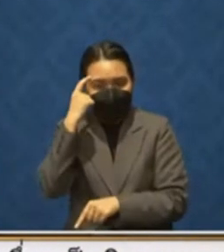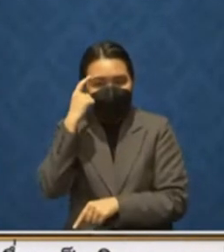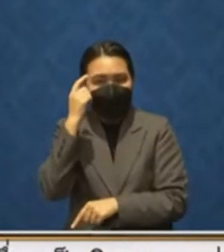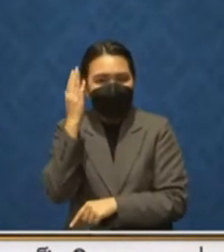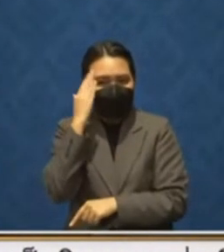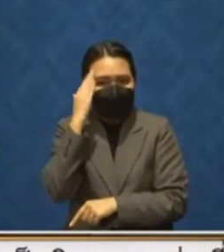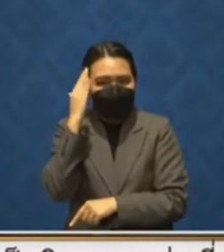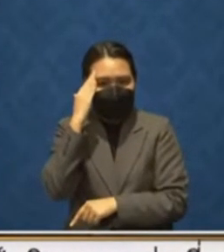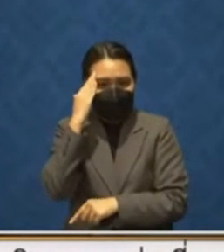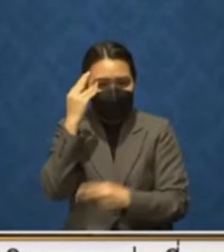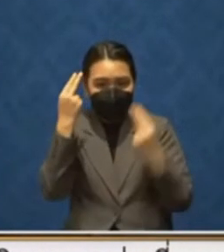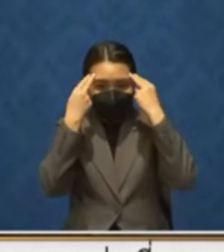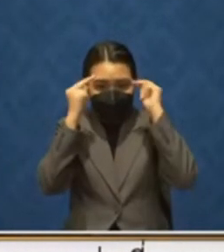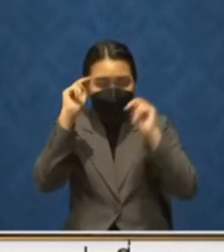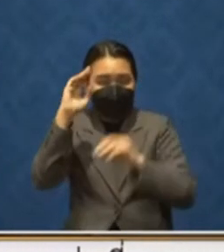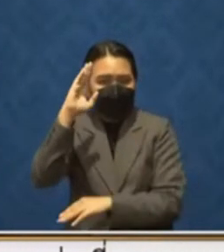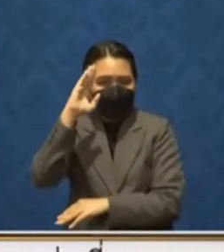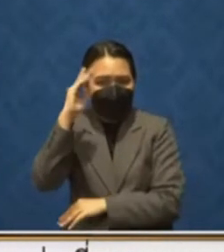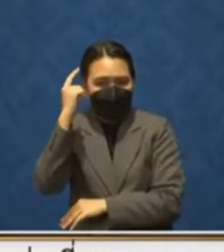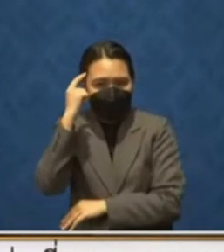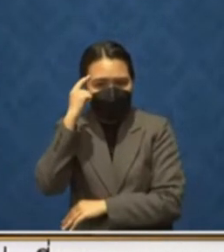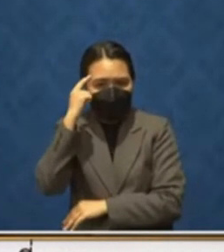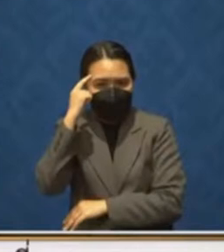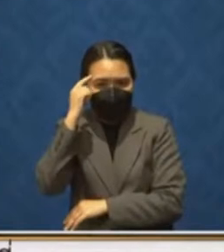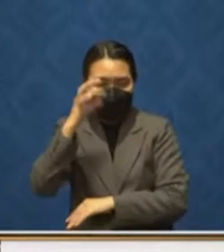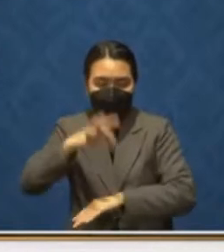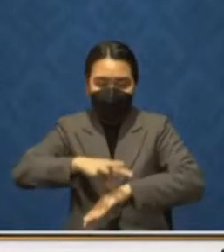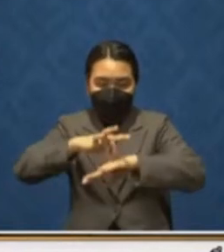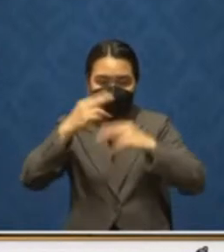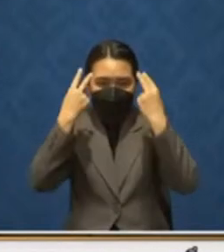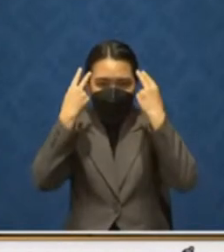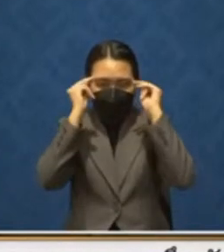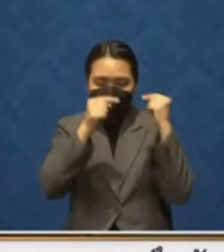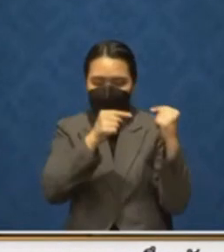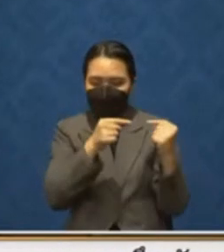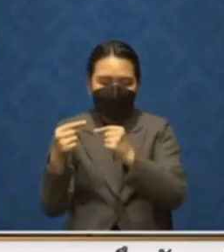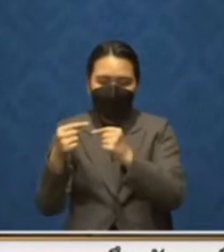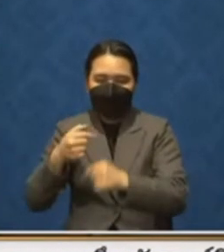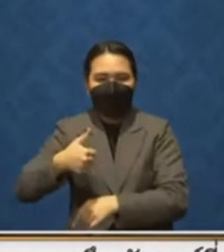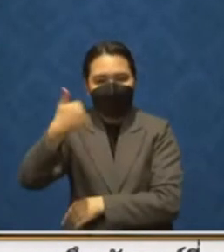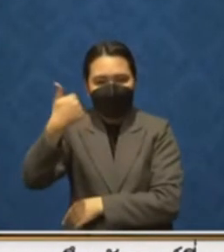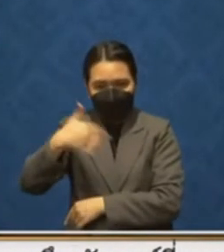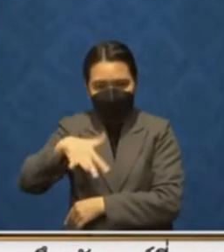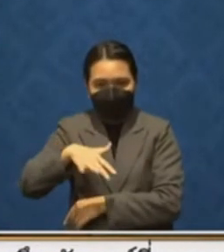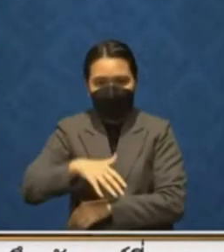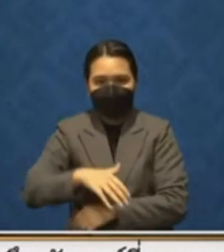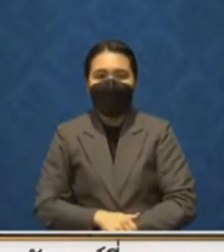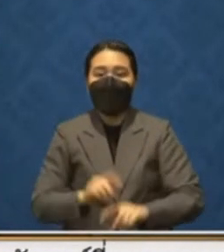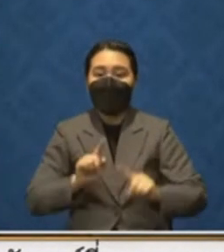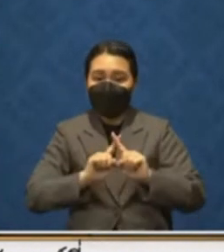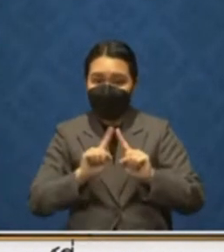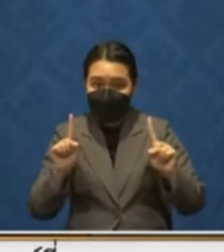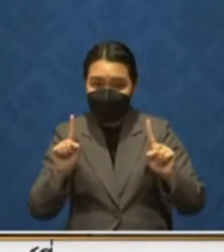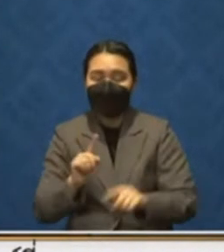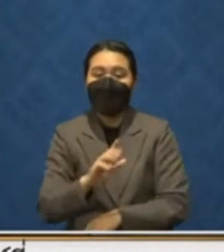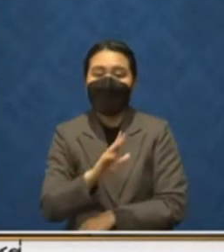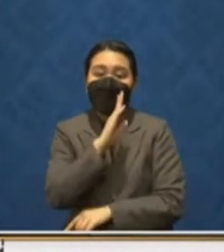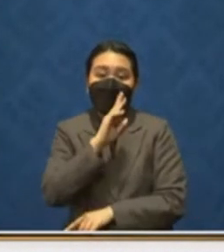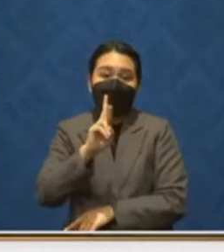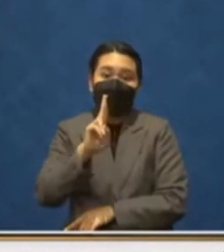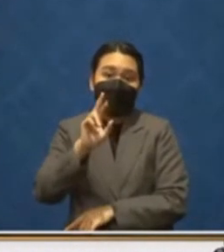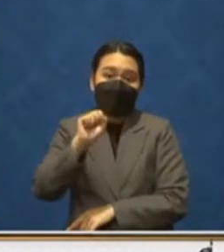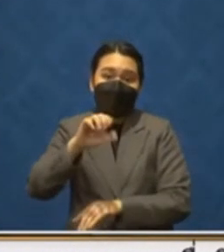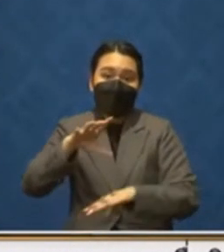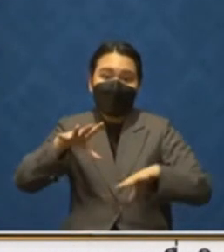คุณประยุทธ์นะไม่สามารถที่จะลงตำแหน่งนายกตีต่อไปได้ได้อีกแล้วนะครับแต่หากสภายังยอมให้พลเอก